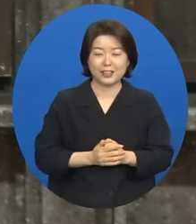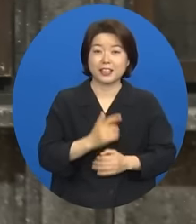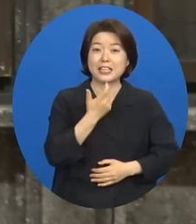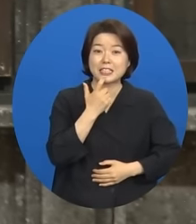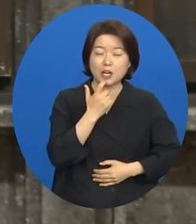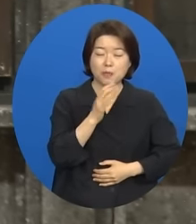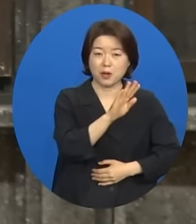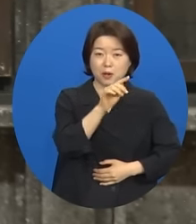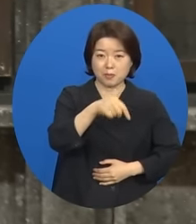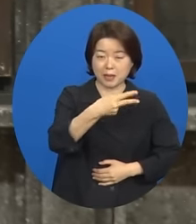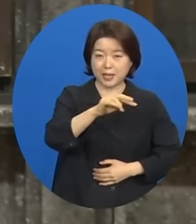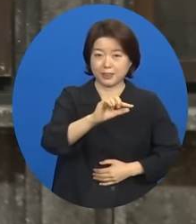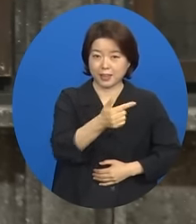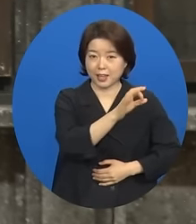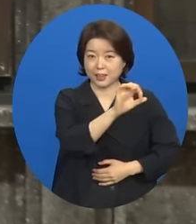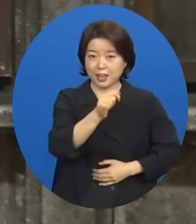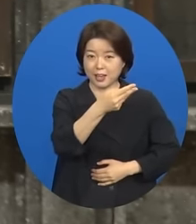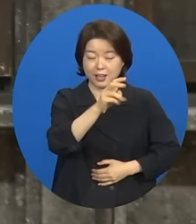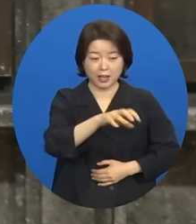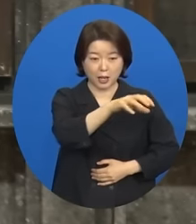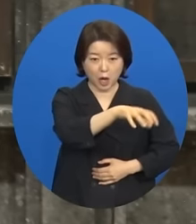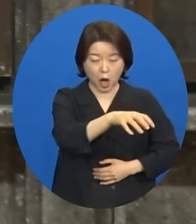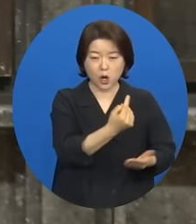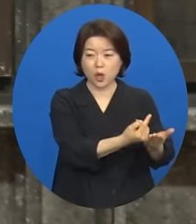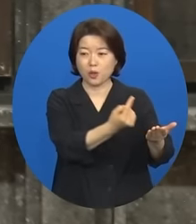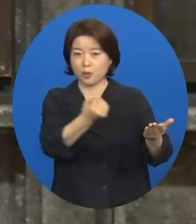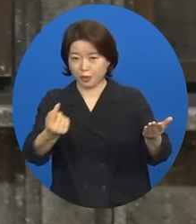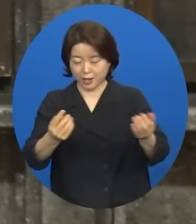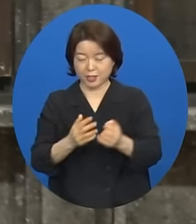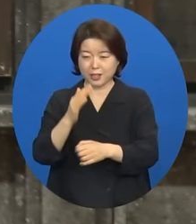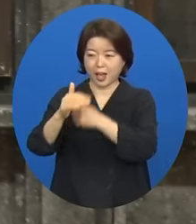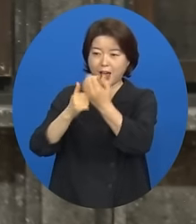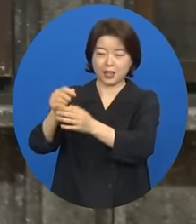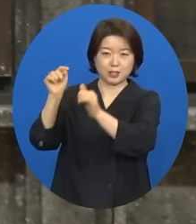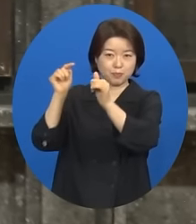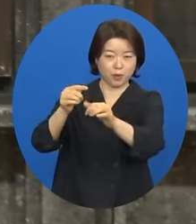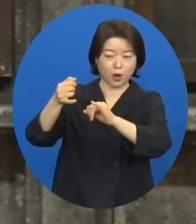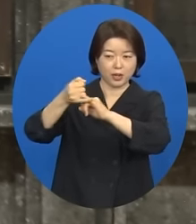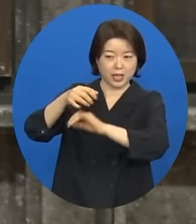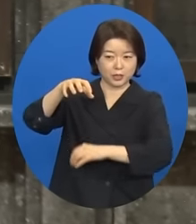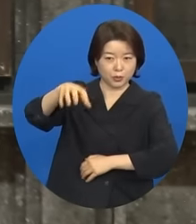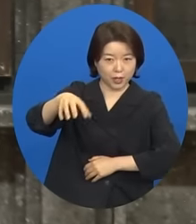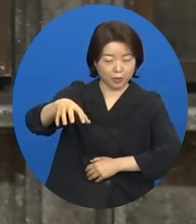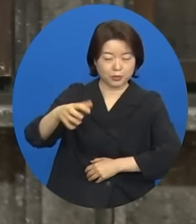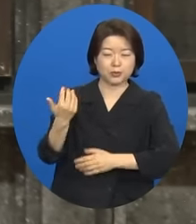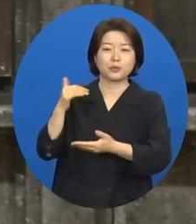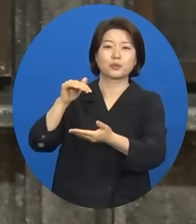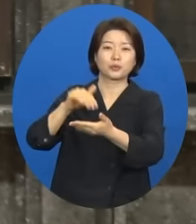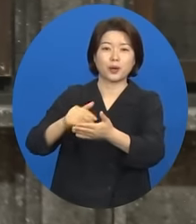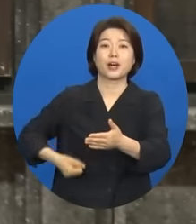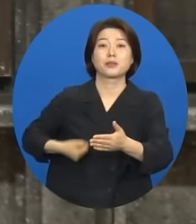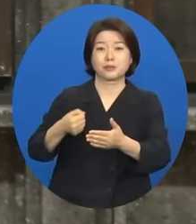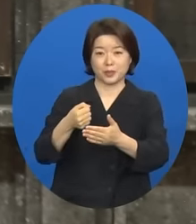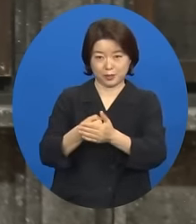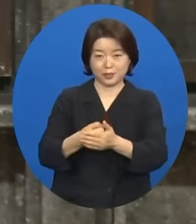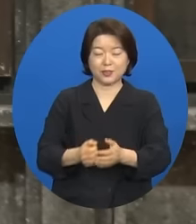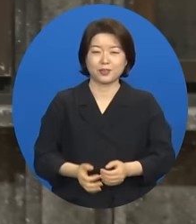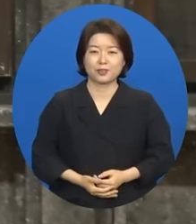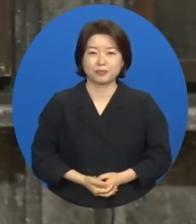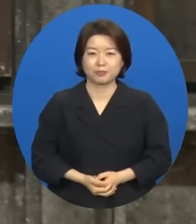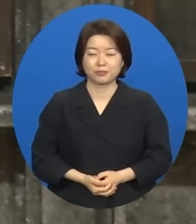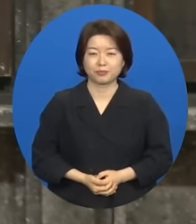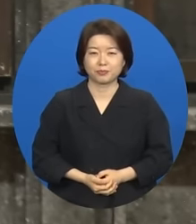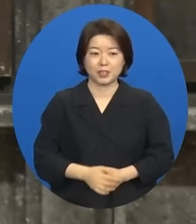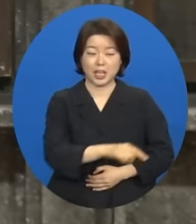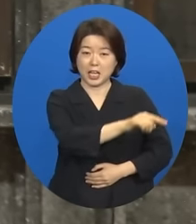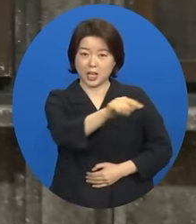바단 아람을 떠나서 하나님이 명하신 약속의 땅으로 돌아가기로 결정을 합니다. 바단 아람은